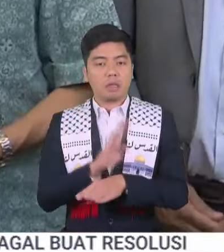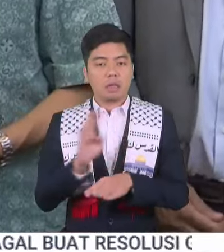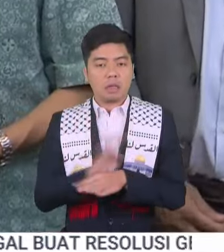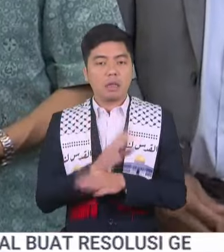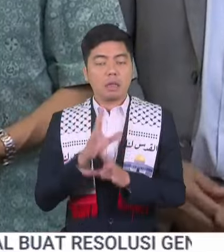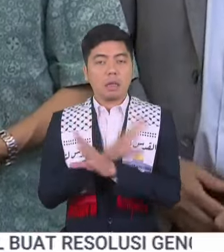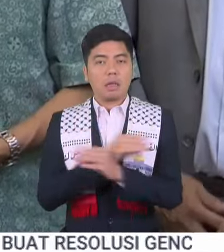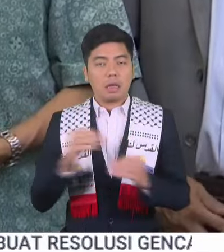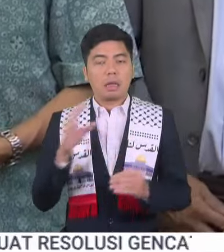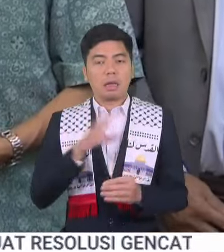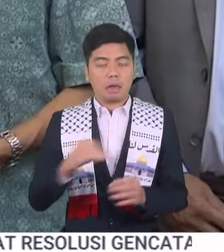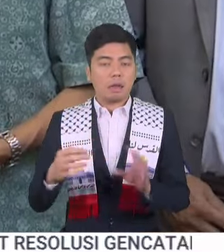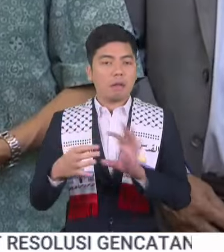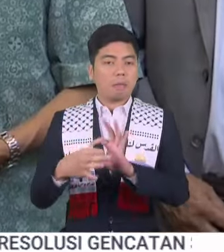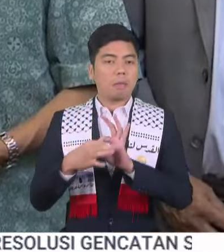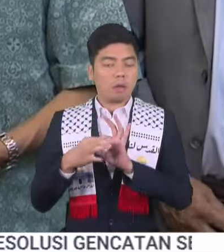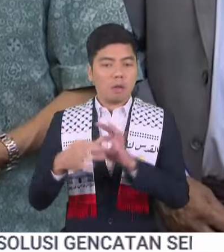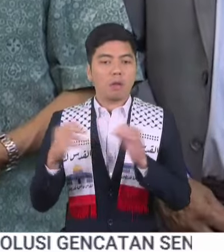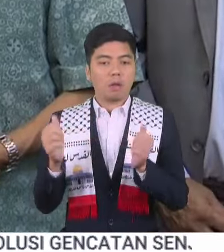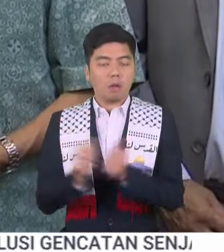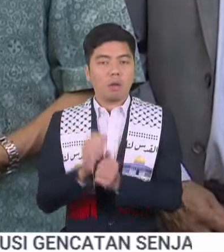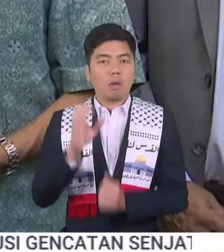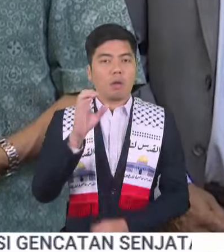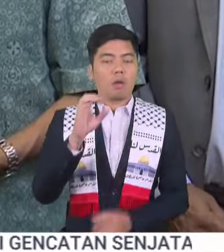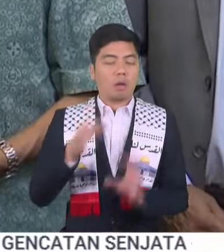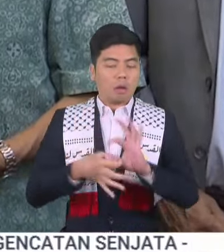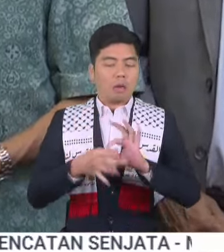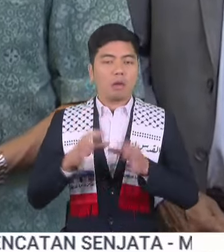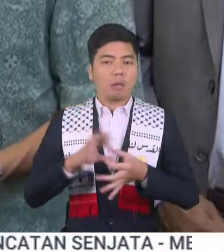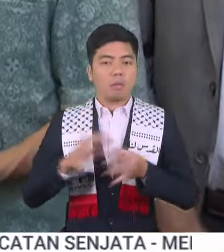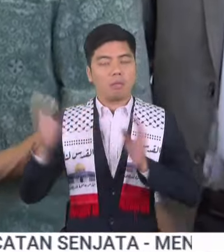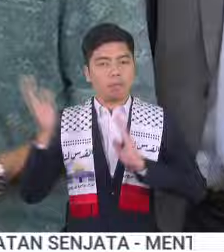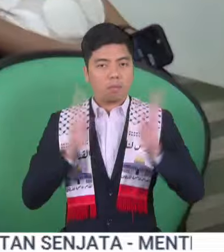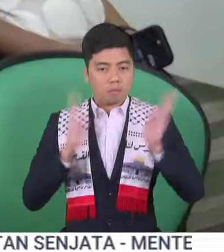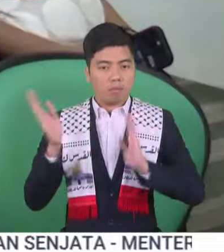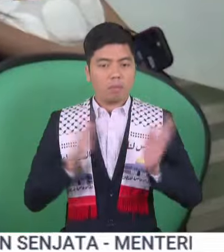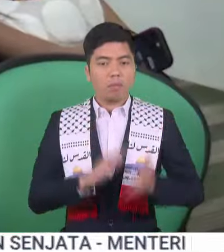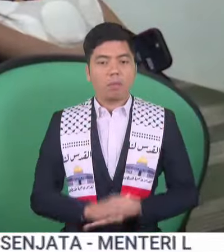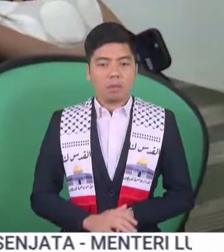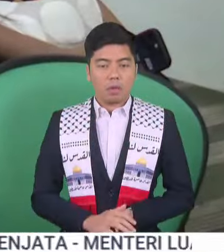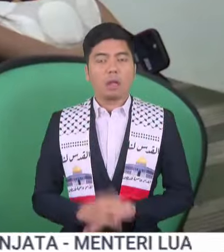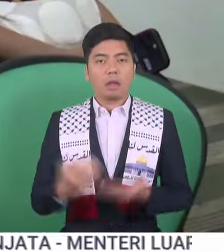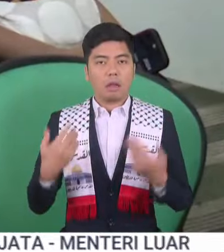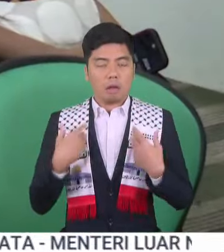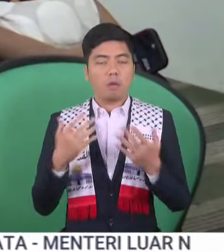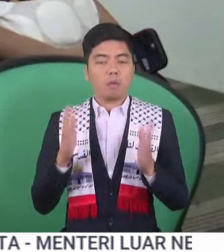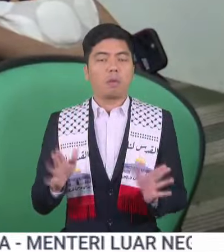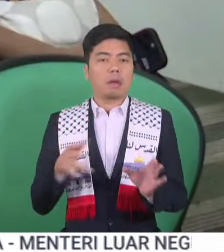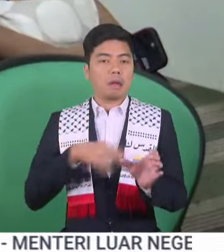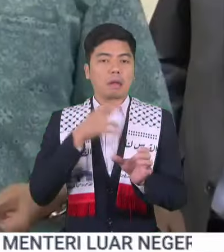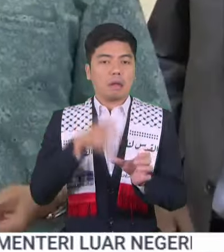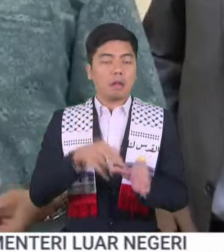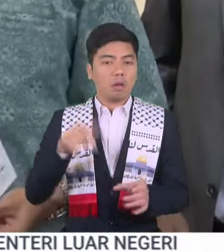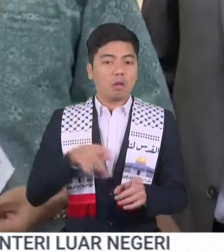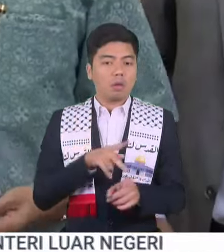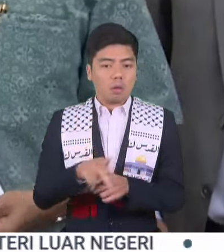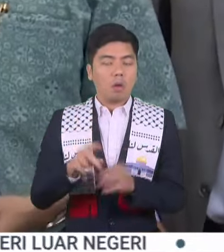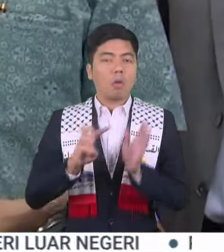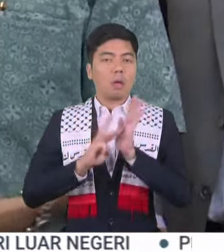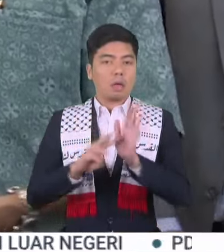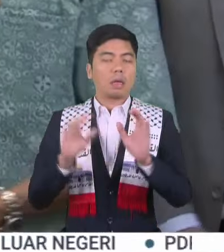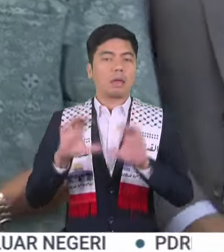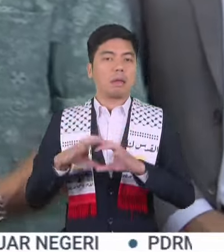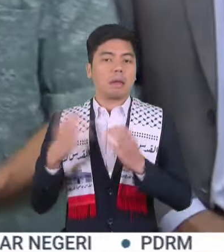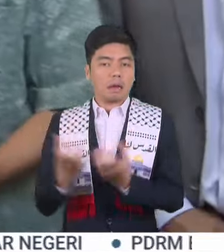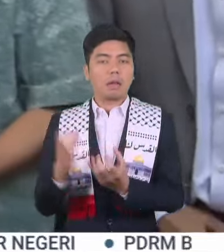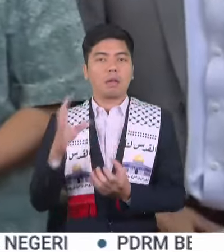dengan kerjasama Majlis Olimpik Malaysia MOM. Seramai 42 orang peserta terlibat dalam kursus kali ini mewakili kelab